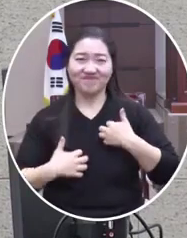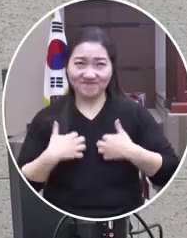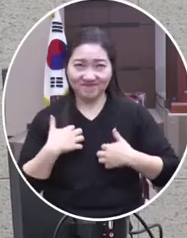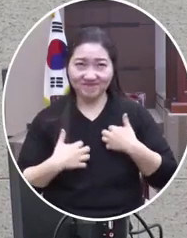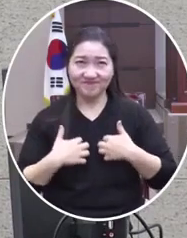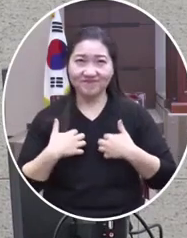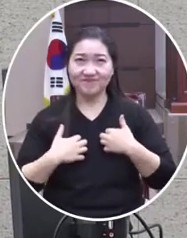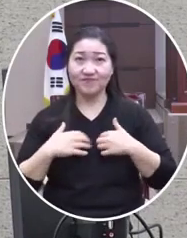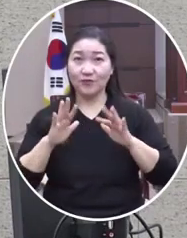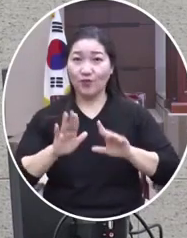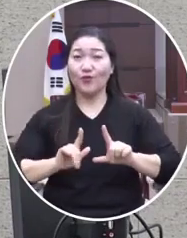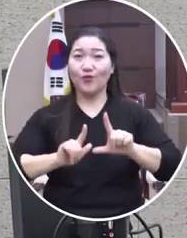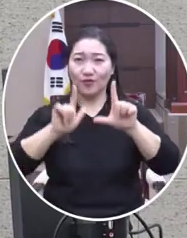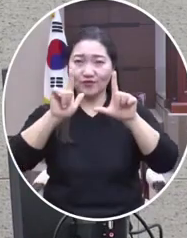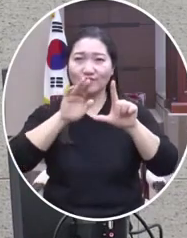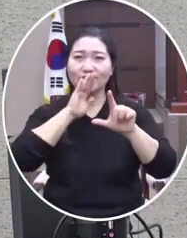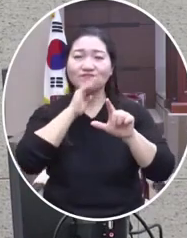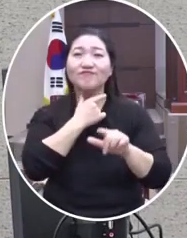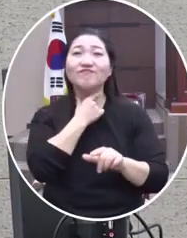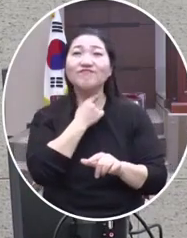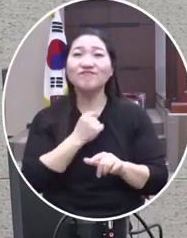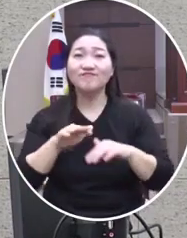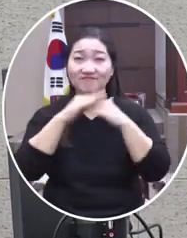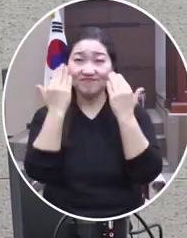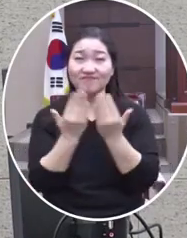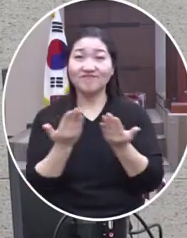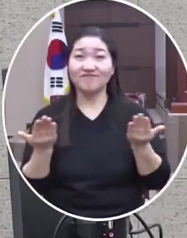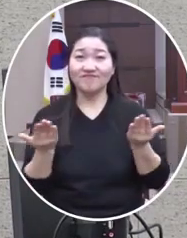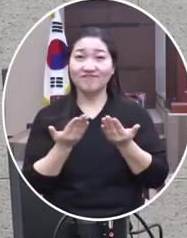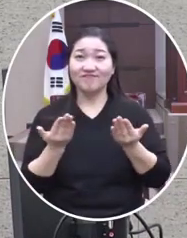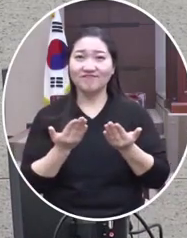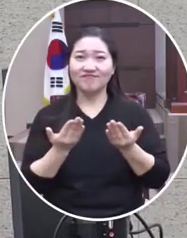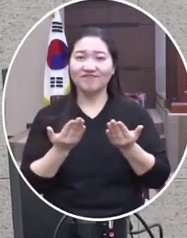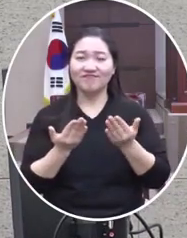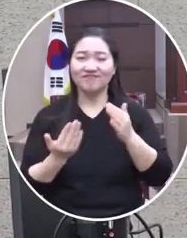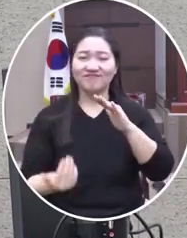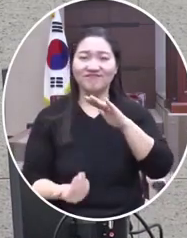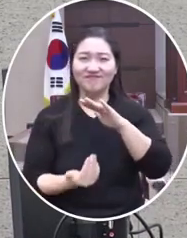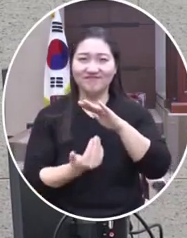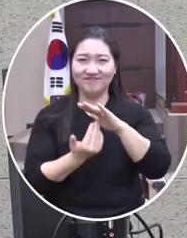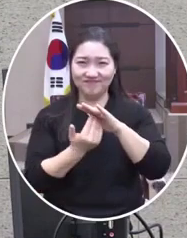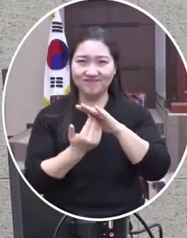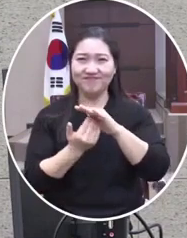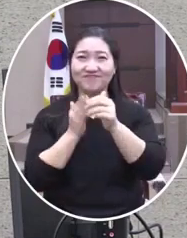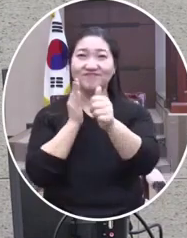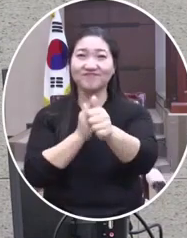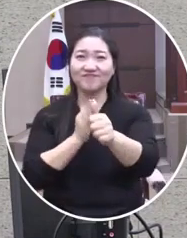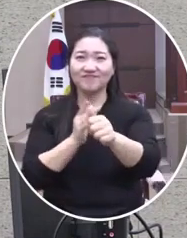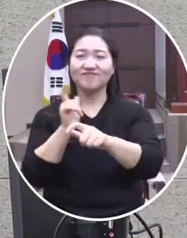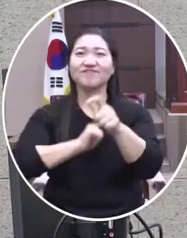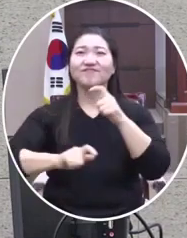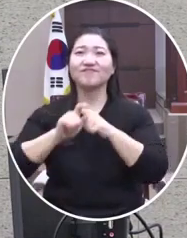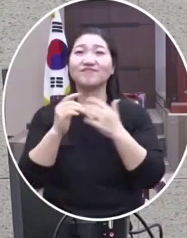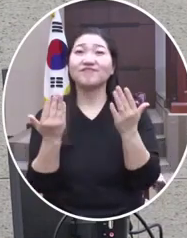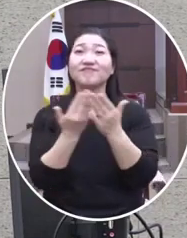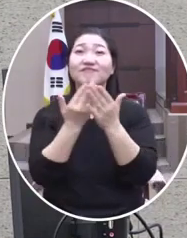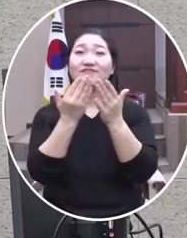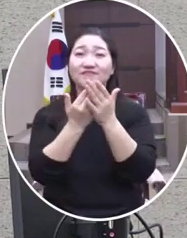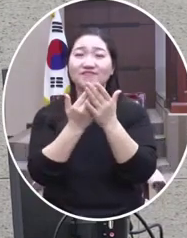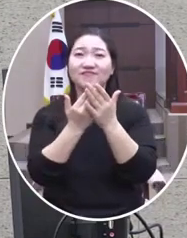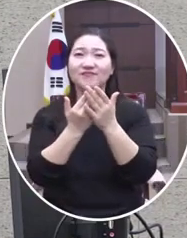반갑습니다 올 한해 소망하시는 모든 일들을 꼭 이루시길 바라며 더욱 발전하고